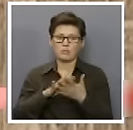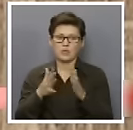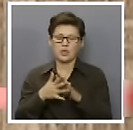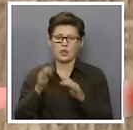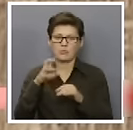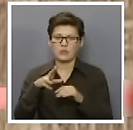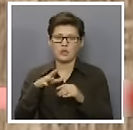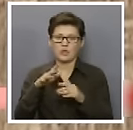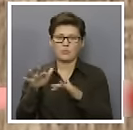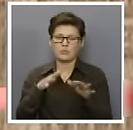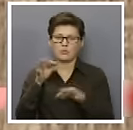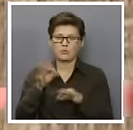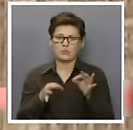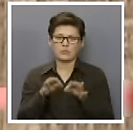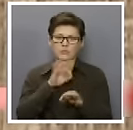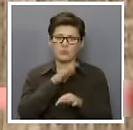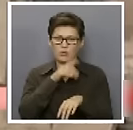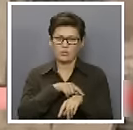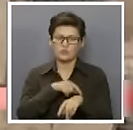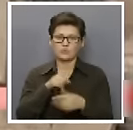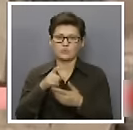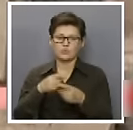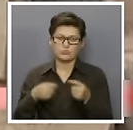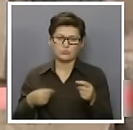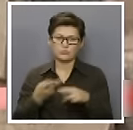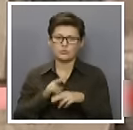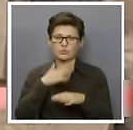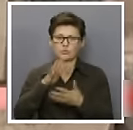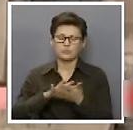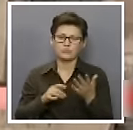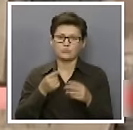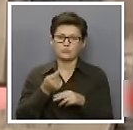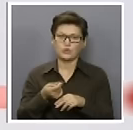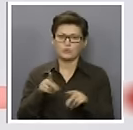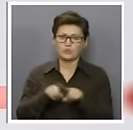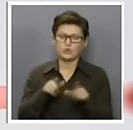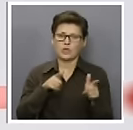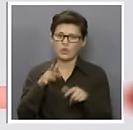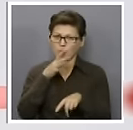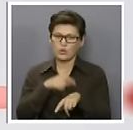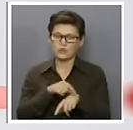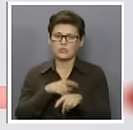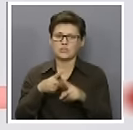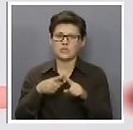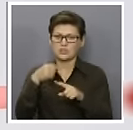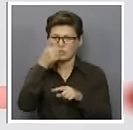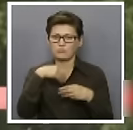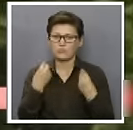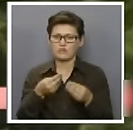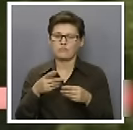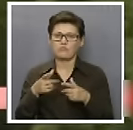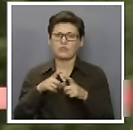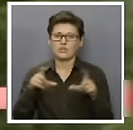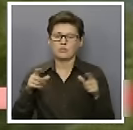кабельдік операторлар норманың іске асырылу мерзімін ұзартуға қатысты көптеген өтініштер түскен. Сөйтіп дайындық уақытына жарты жыл берілді. Ведомство